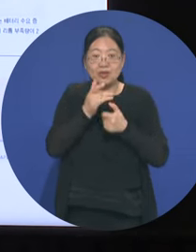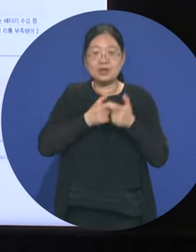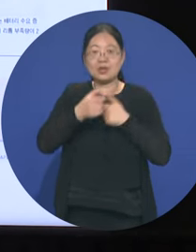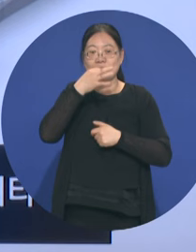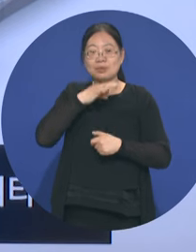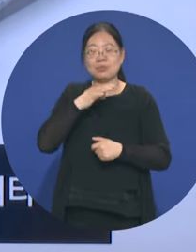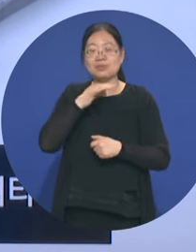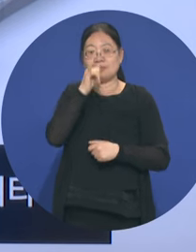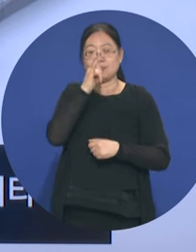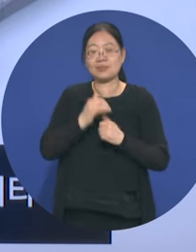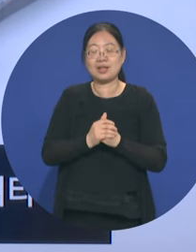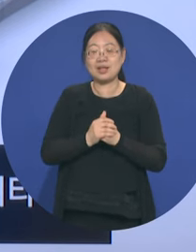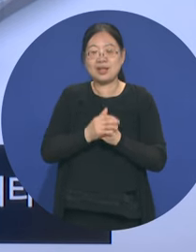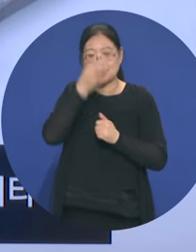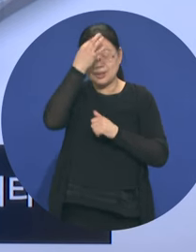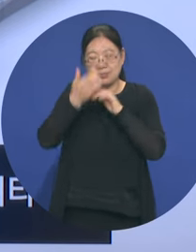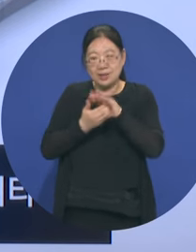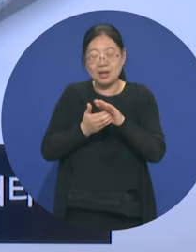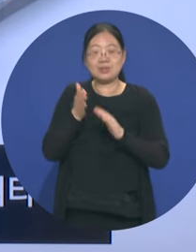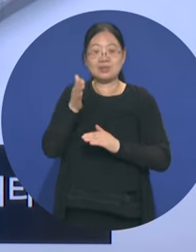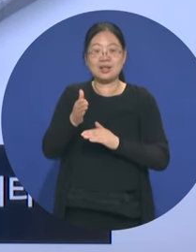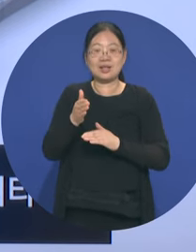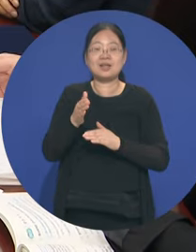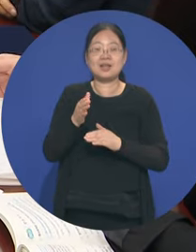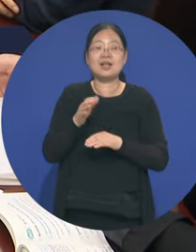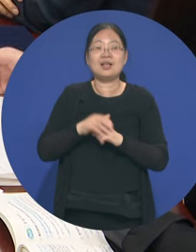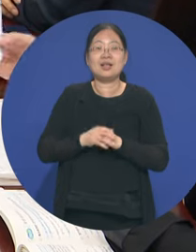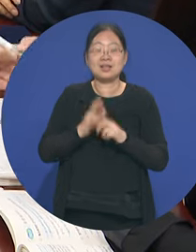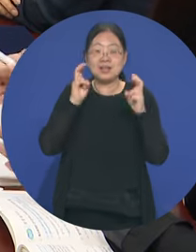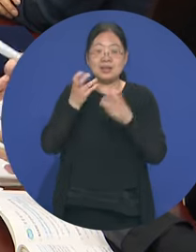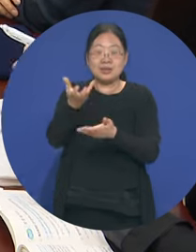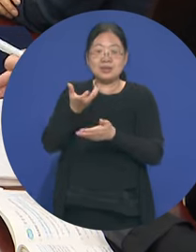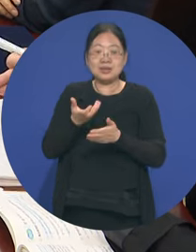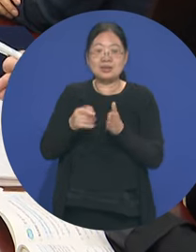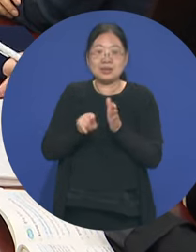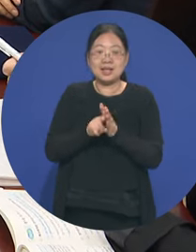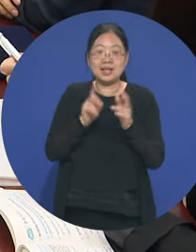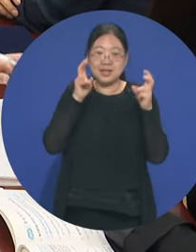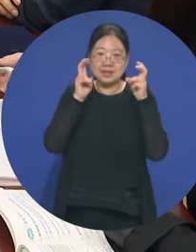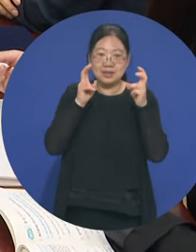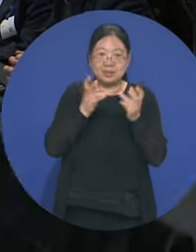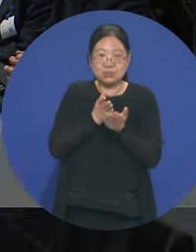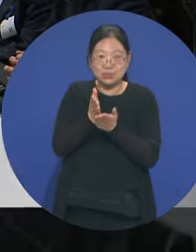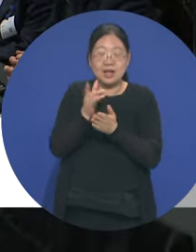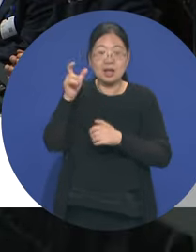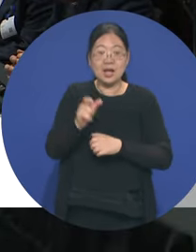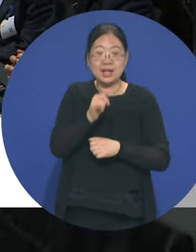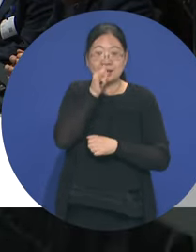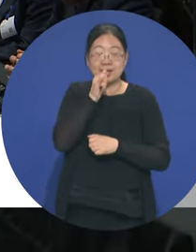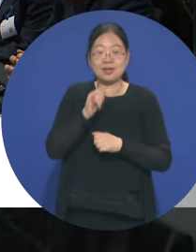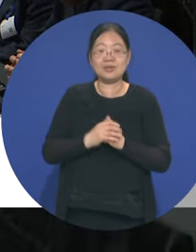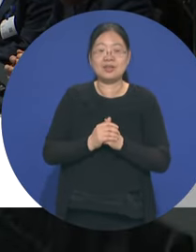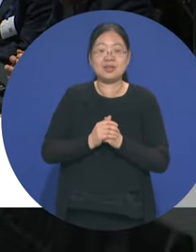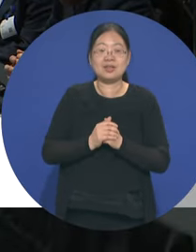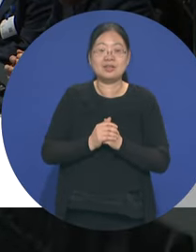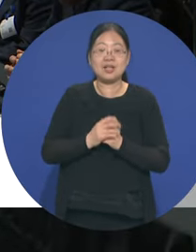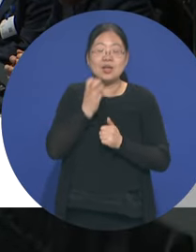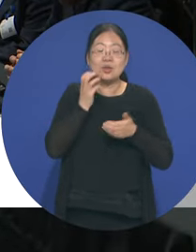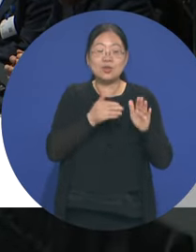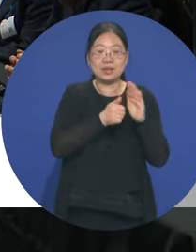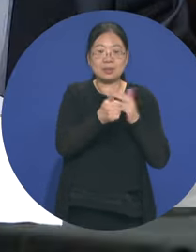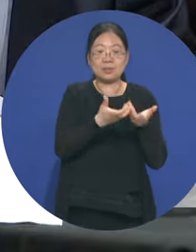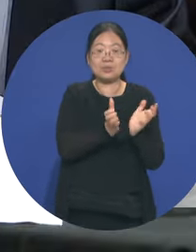있습니다. 첨단 분야의 투자를 유치하기 위해 기업 협력을 강화한 점도 눈여겨볼 만합니다. 이번 북미 출장에서는